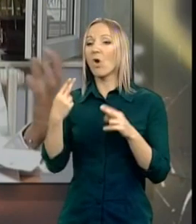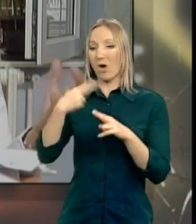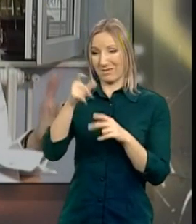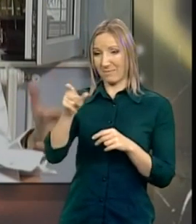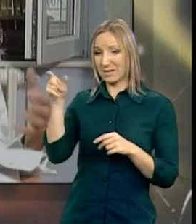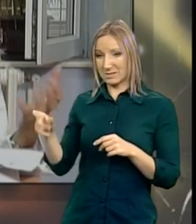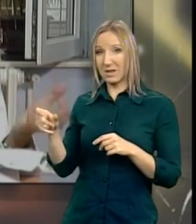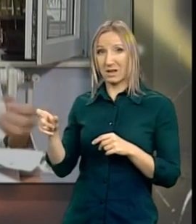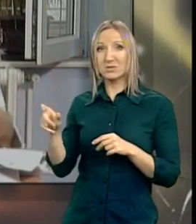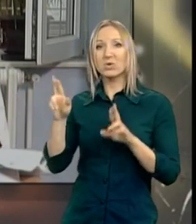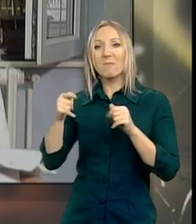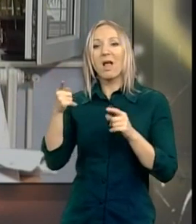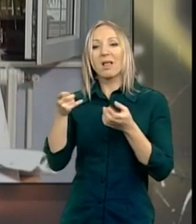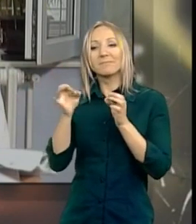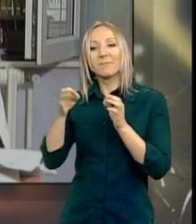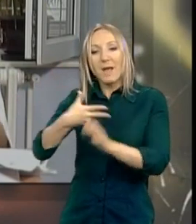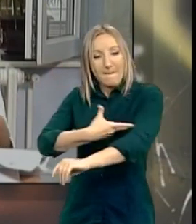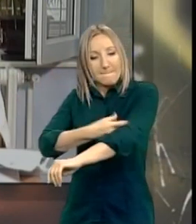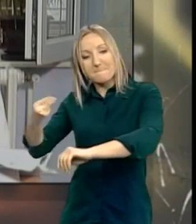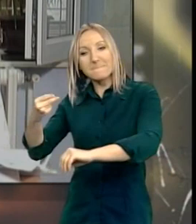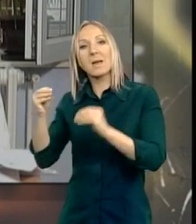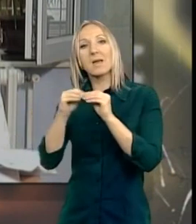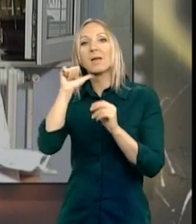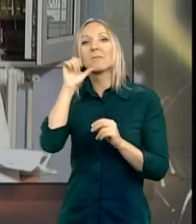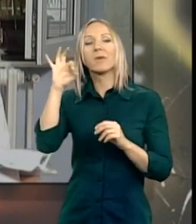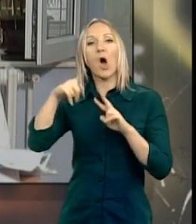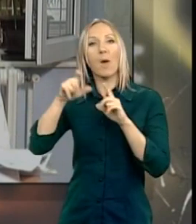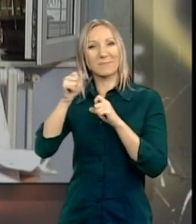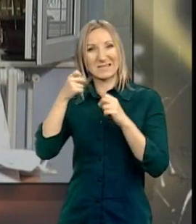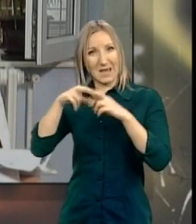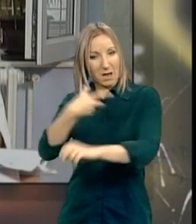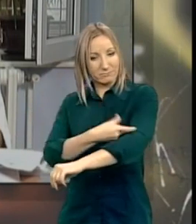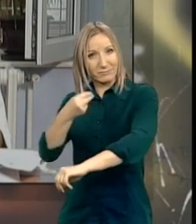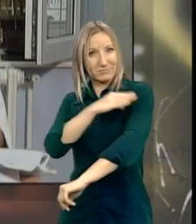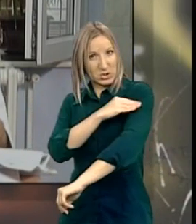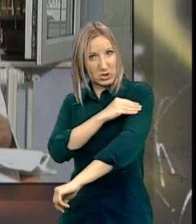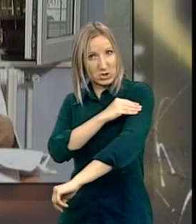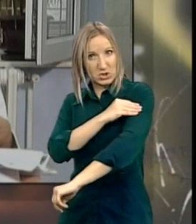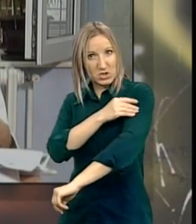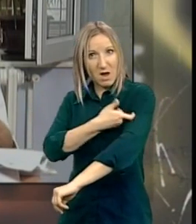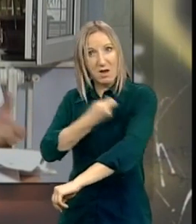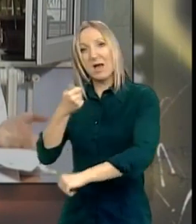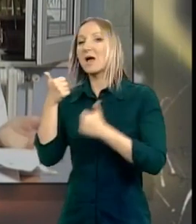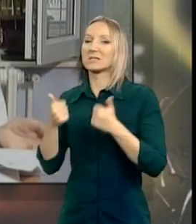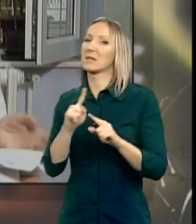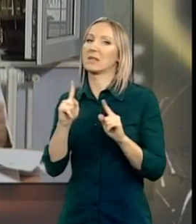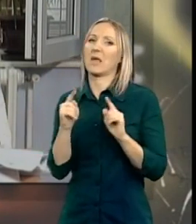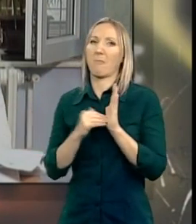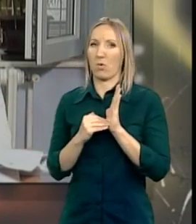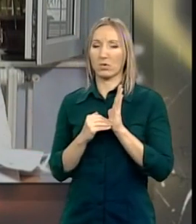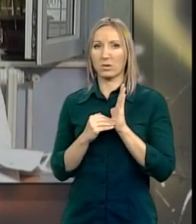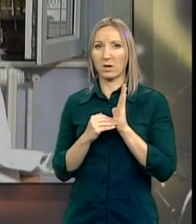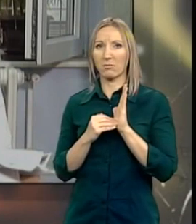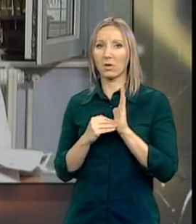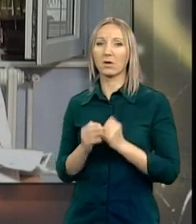samo elektromiografiji, već i uzorcima takozvani biopsiji mišića. Sada to nije neophodno.